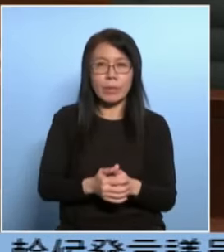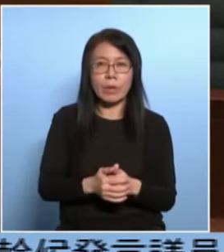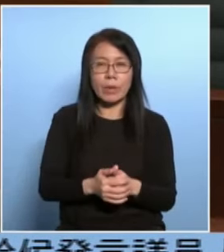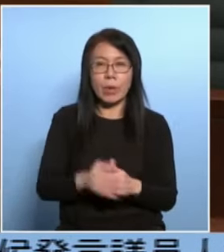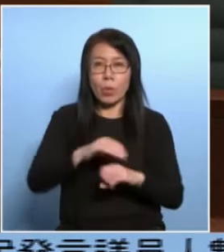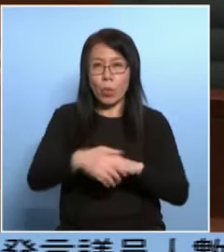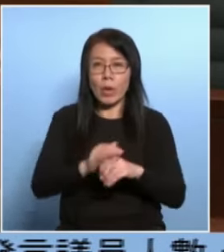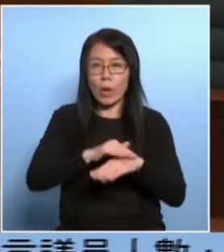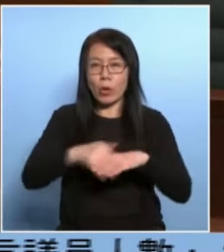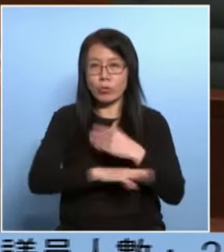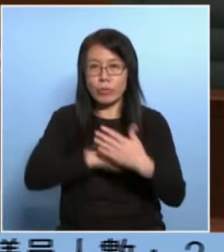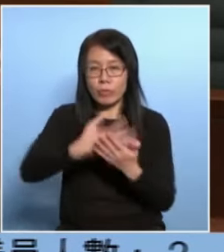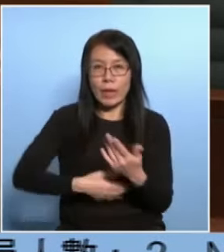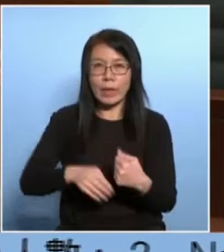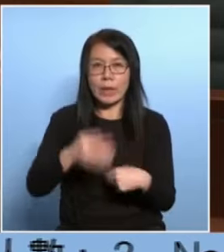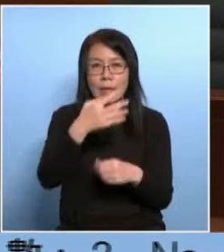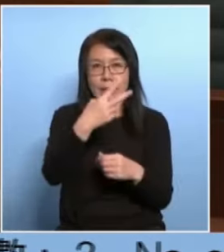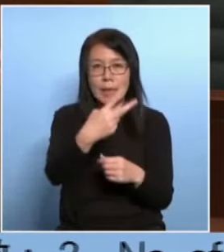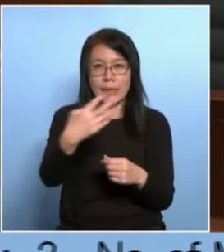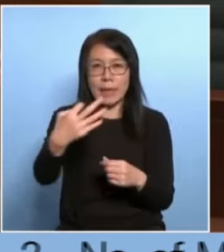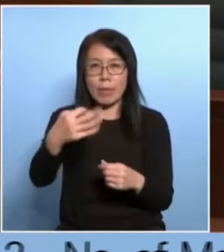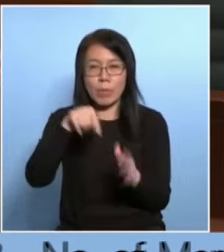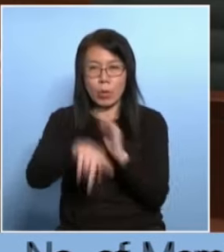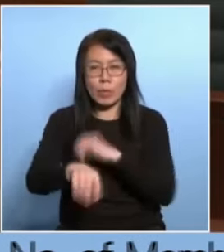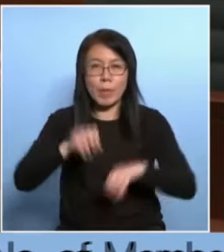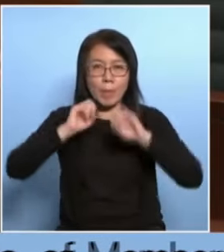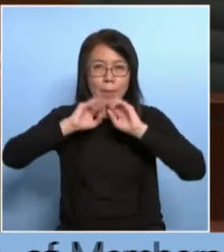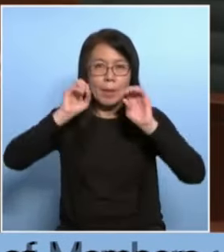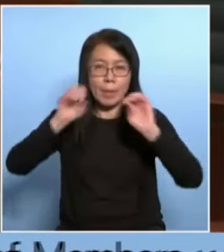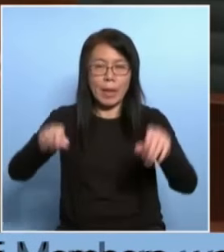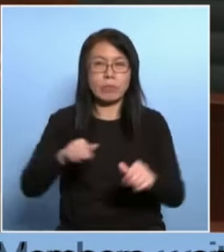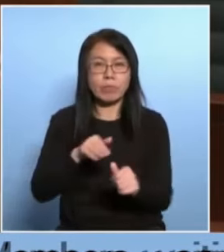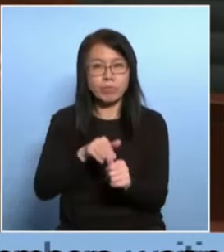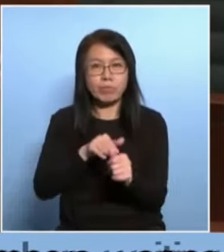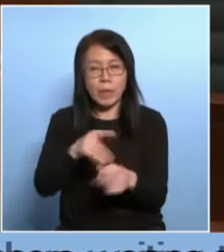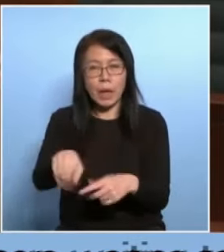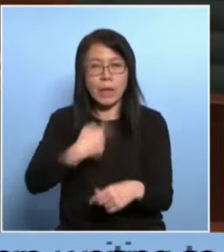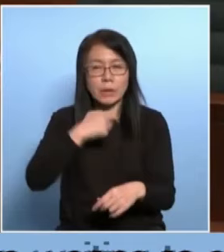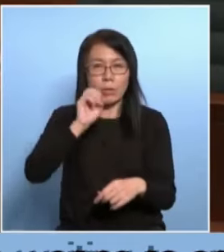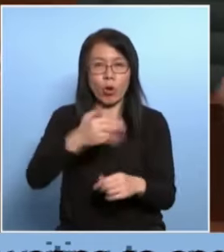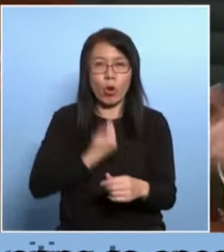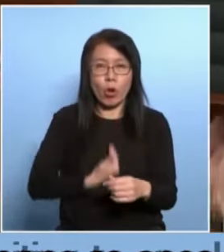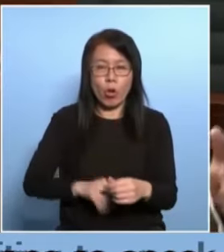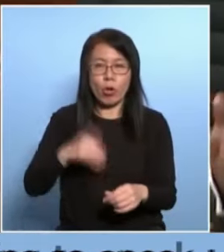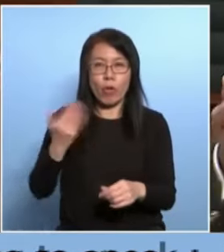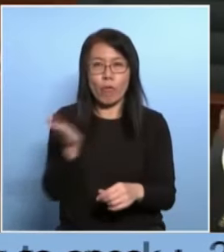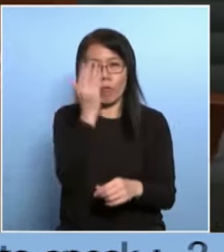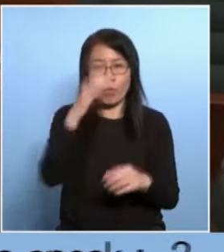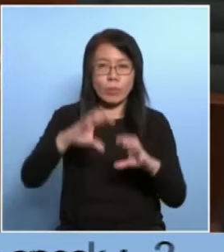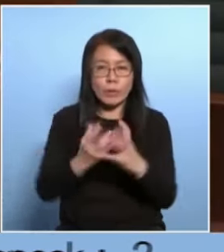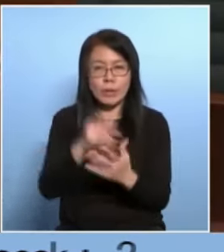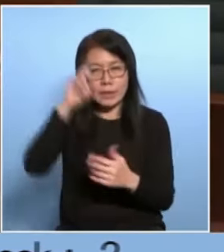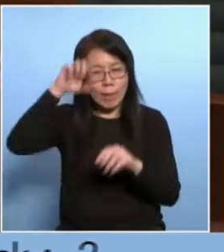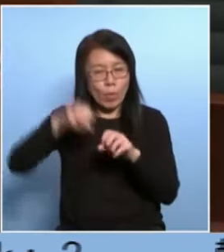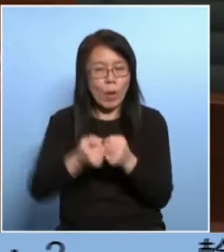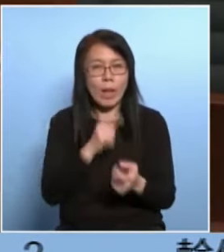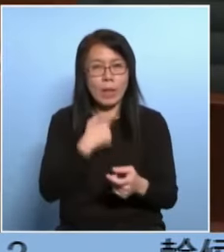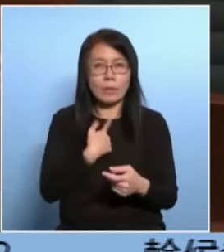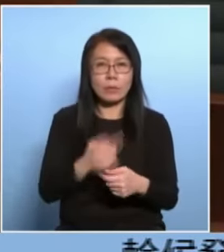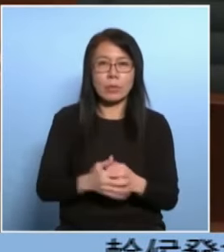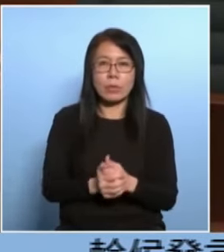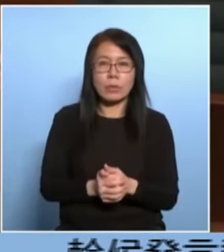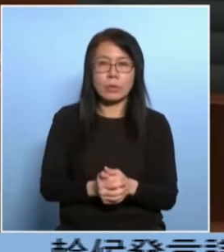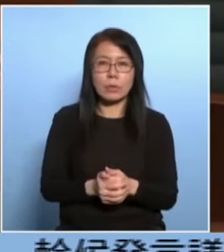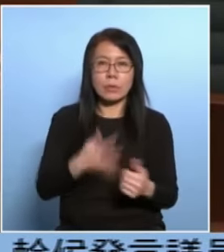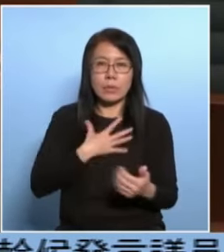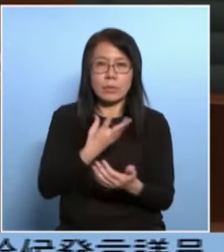家安全法第23条，我們要提倡的那個是什麼？是良好的風俗、良好的習俗，要